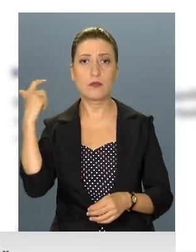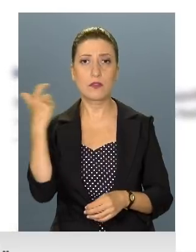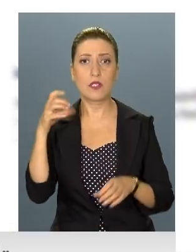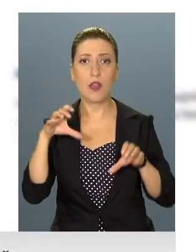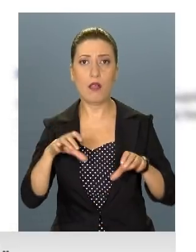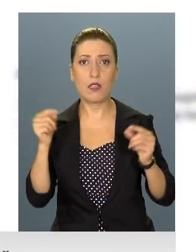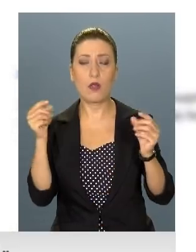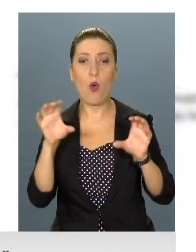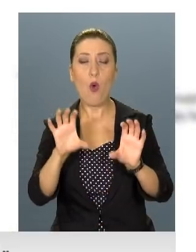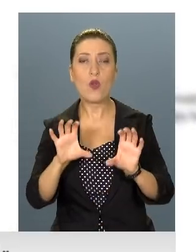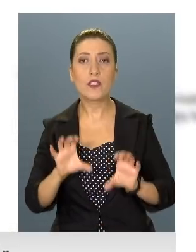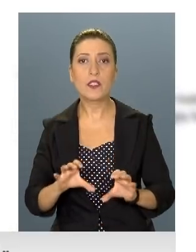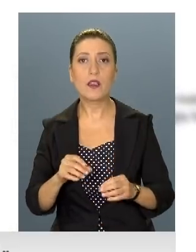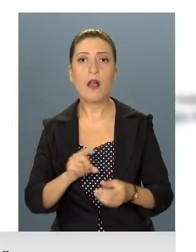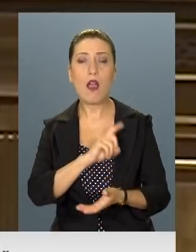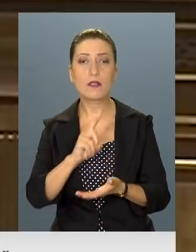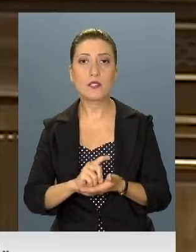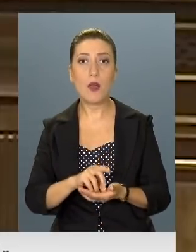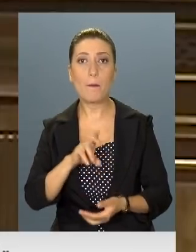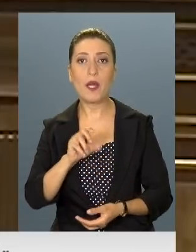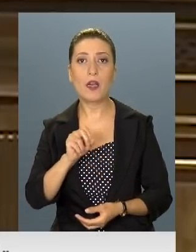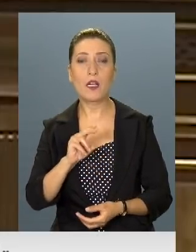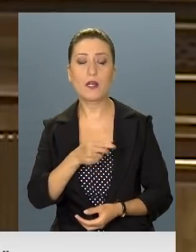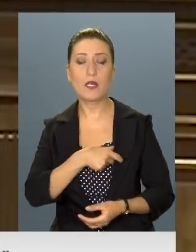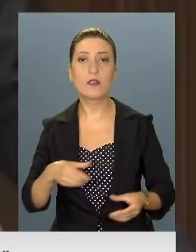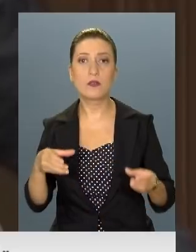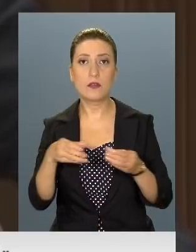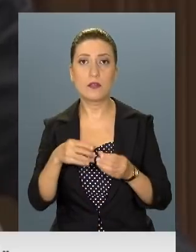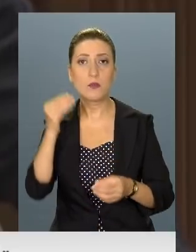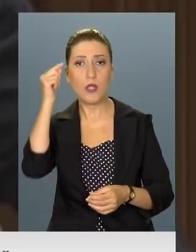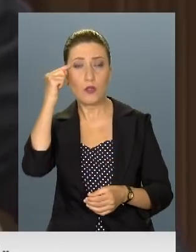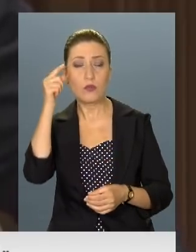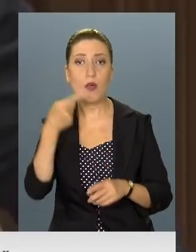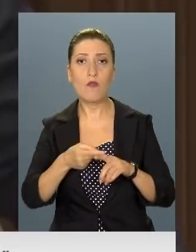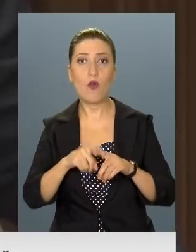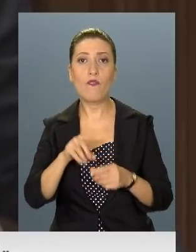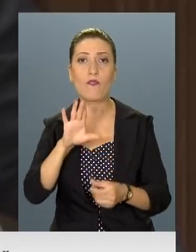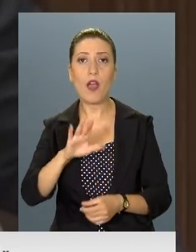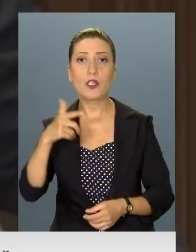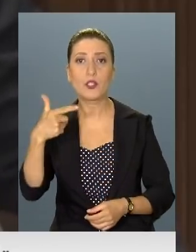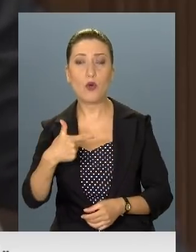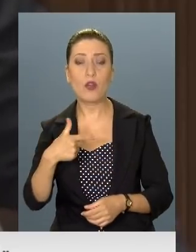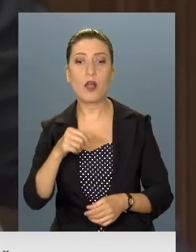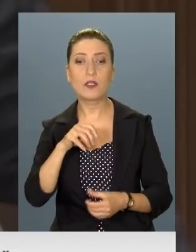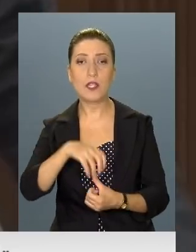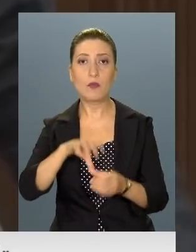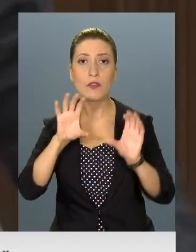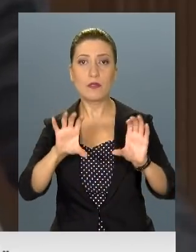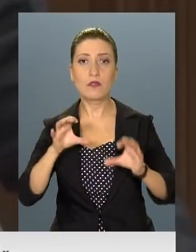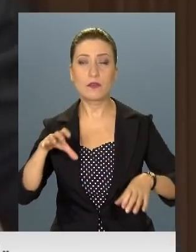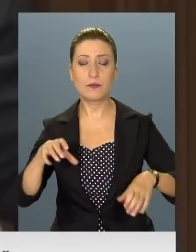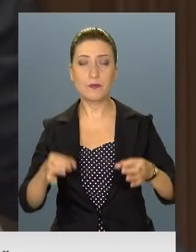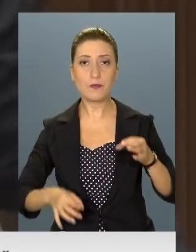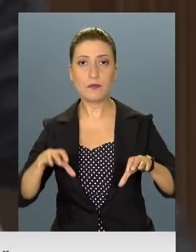նախագահների լեգիտիմության հարցն է։ Բարգավաճ Հայաստան կուսակցության կարծիքով Վահե Գրիգորյանի սահմանադրական դատարանի նախագահ